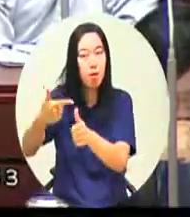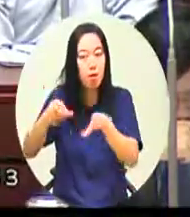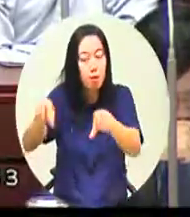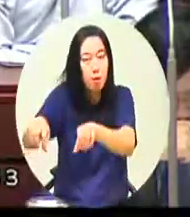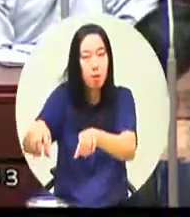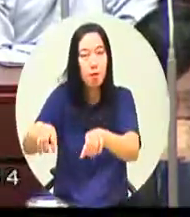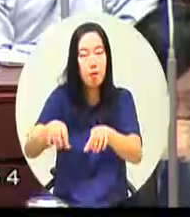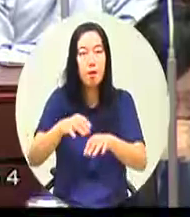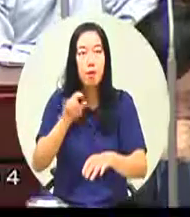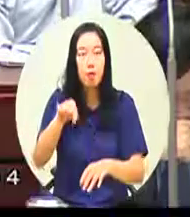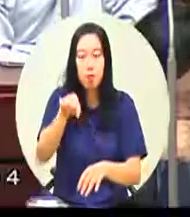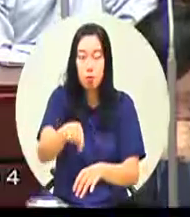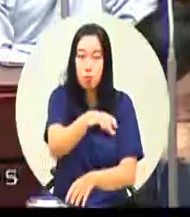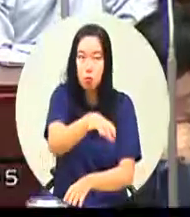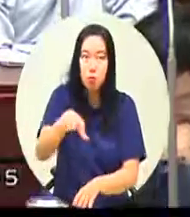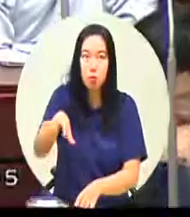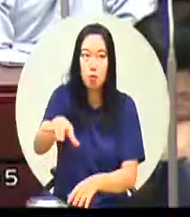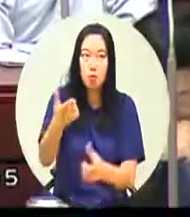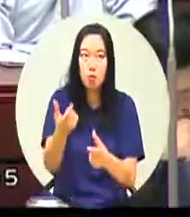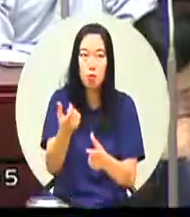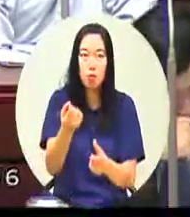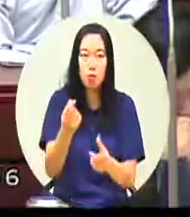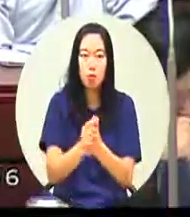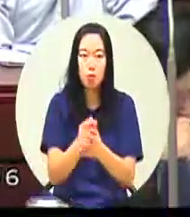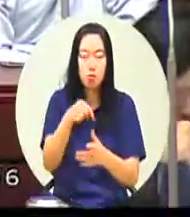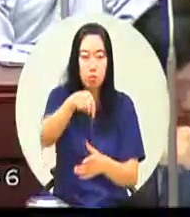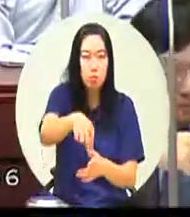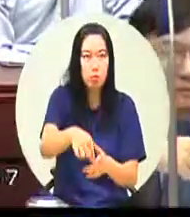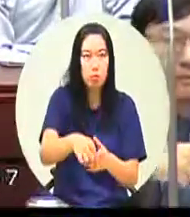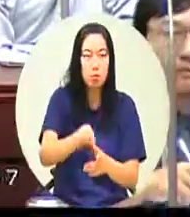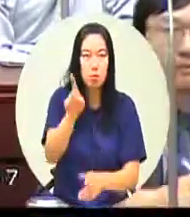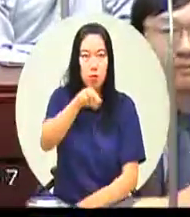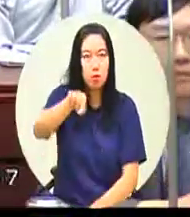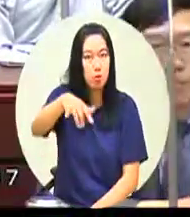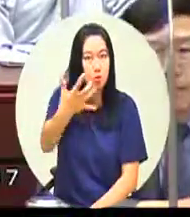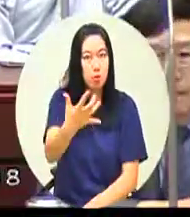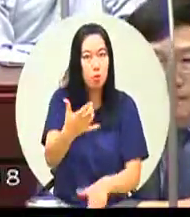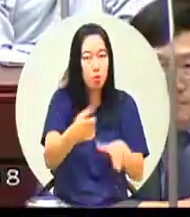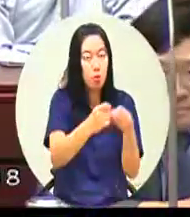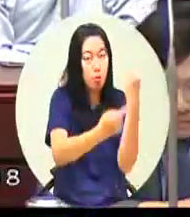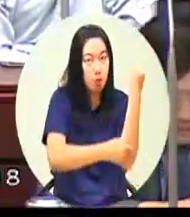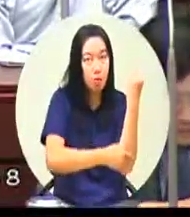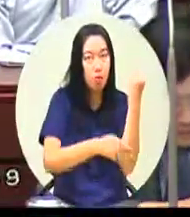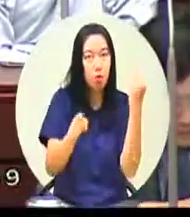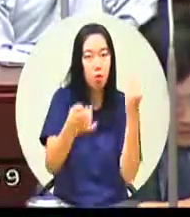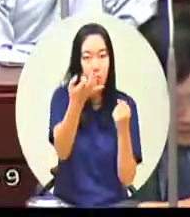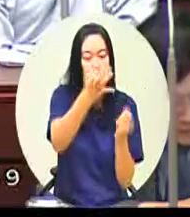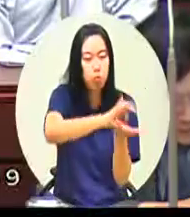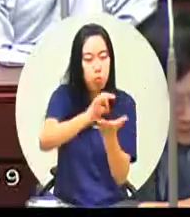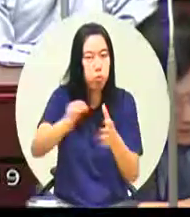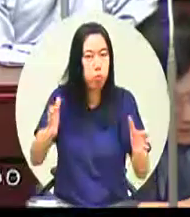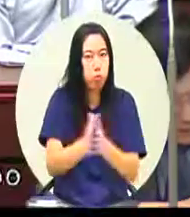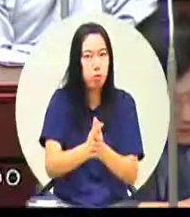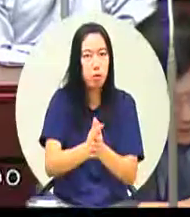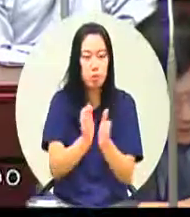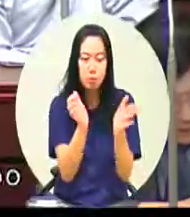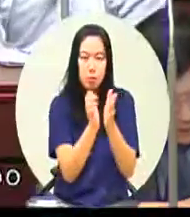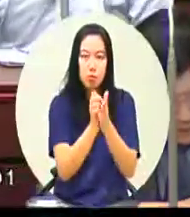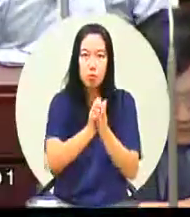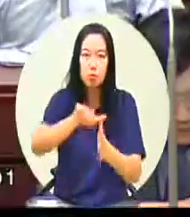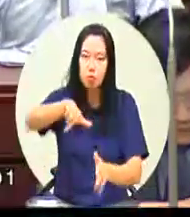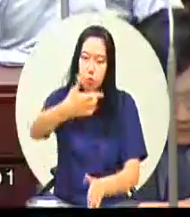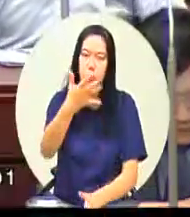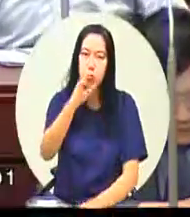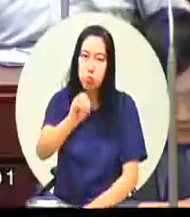个所在可能要改造1500米啦，哈、哦。千五米这个部分总经费也将近要500多万。那